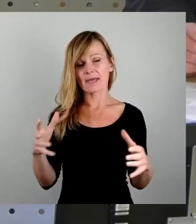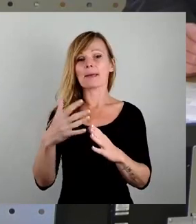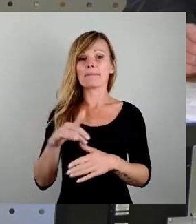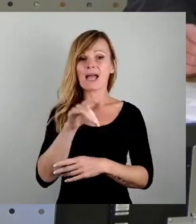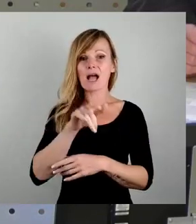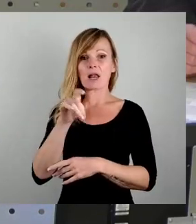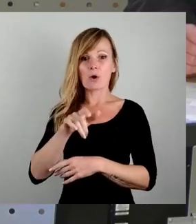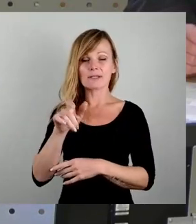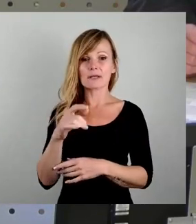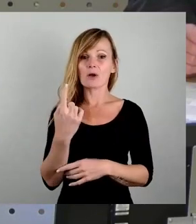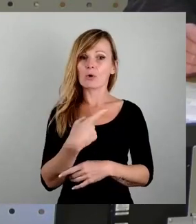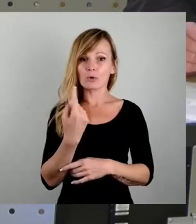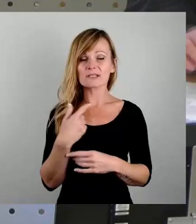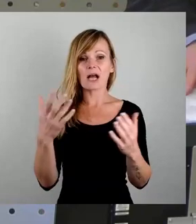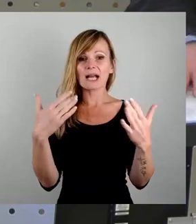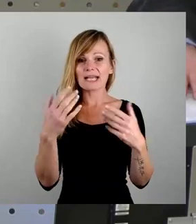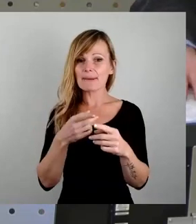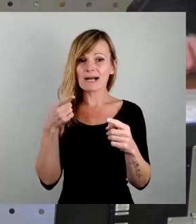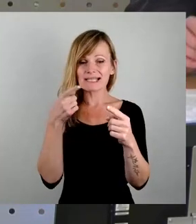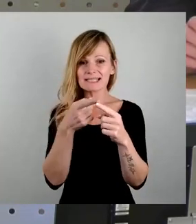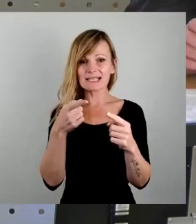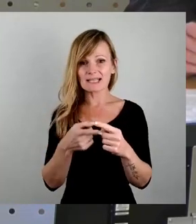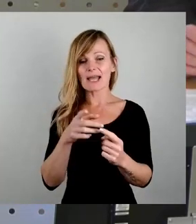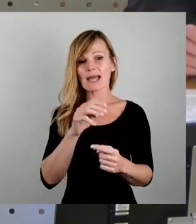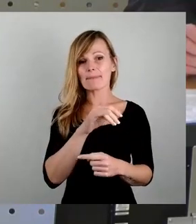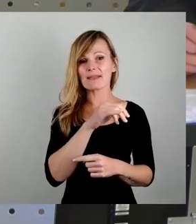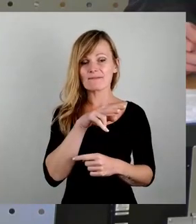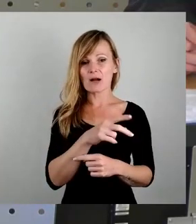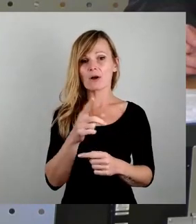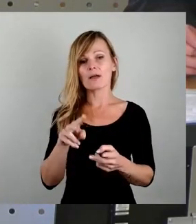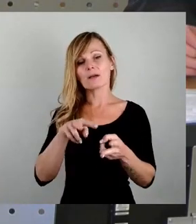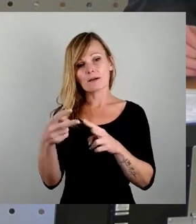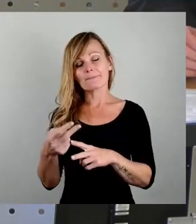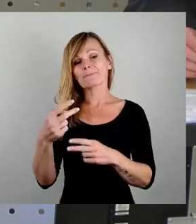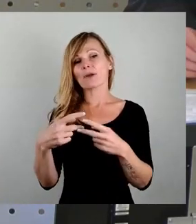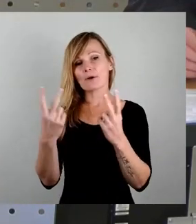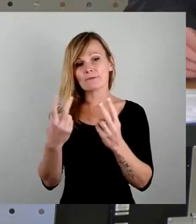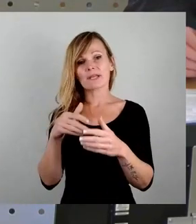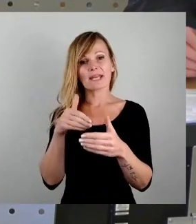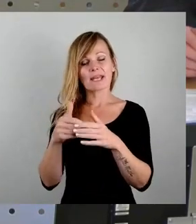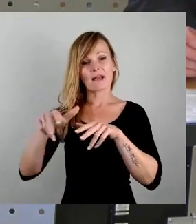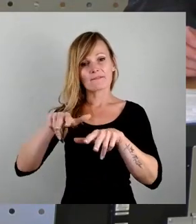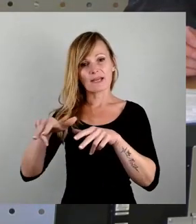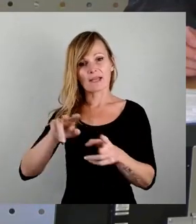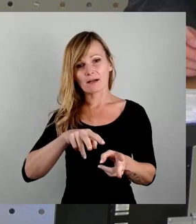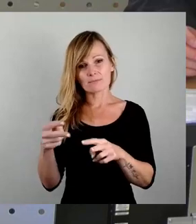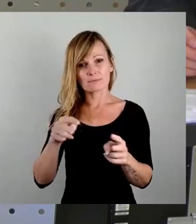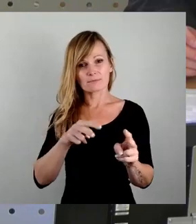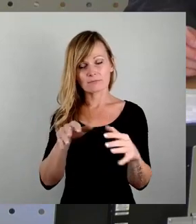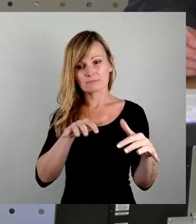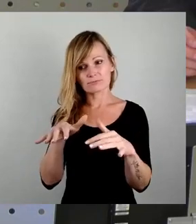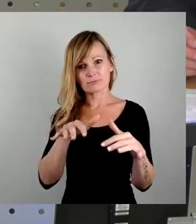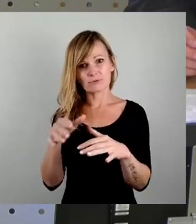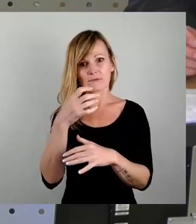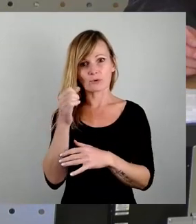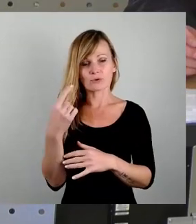unserer Klimaziele vom MIV auf den öffentlichen Nahverkehr umsteigen sollen. Und wir reden